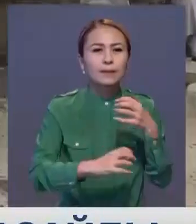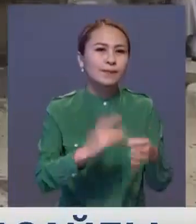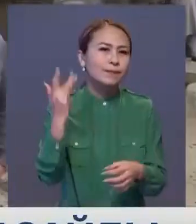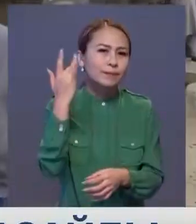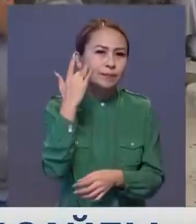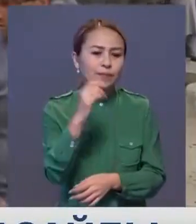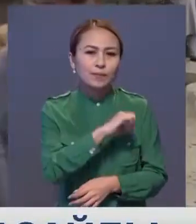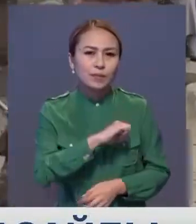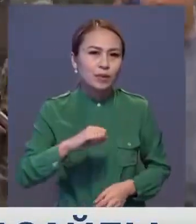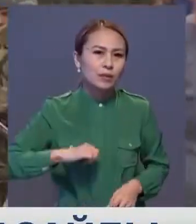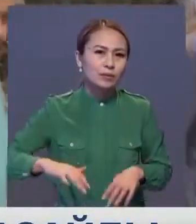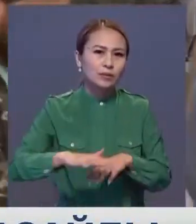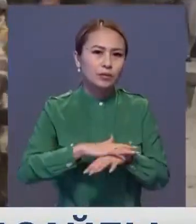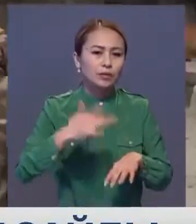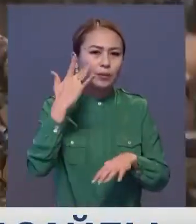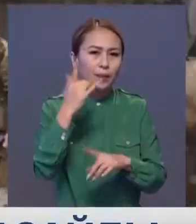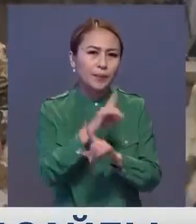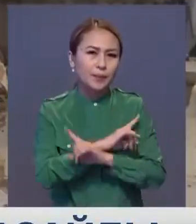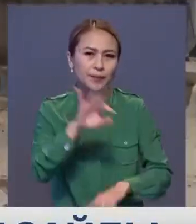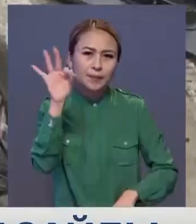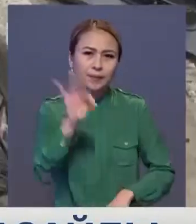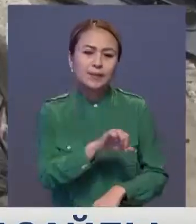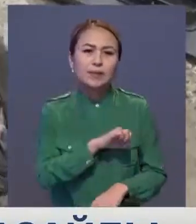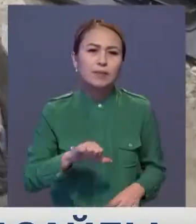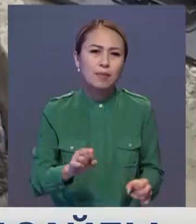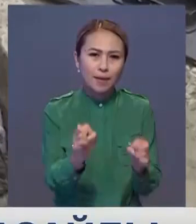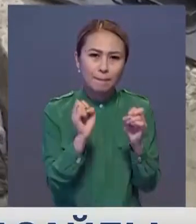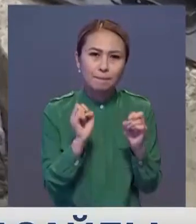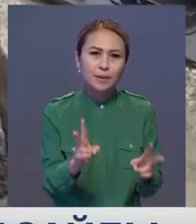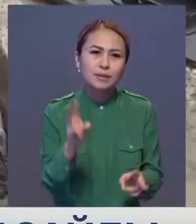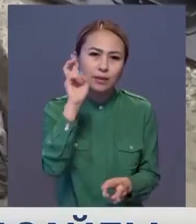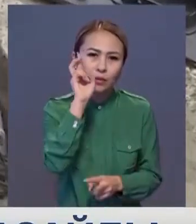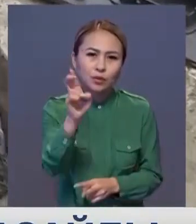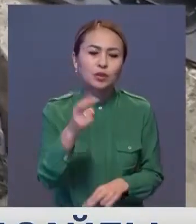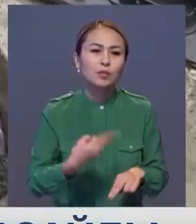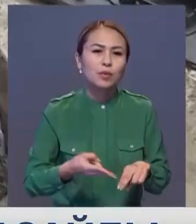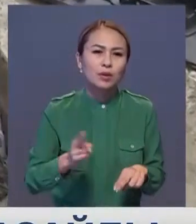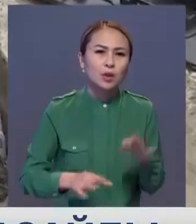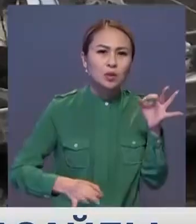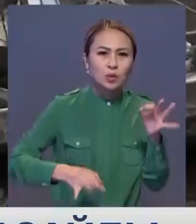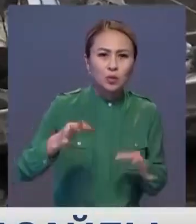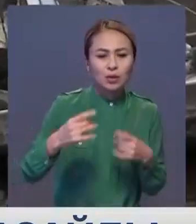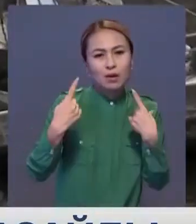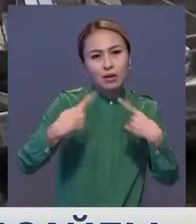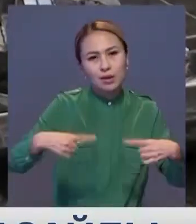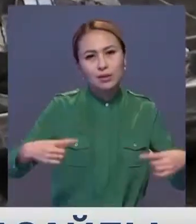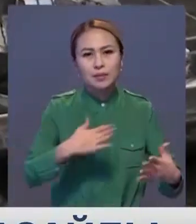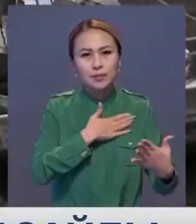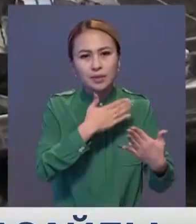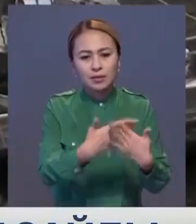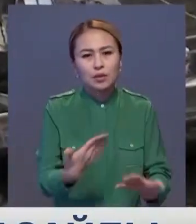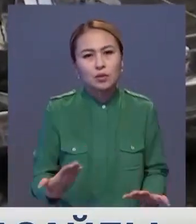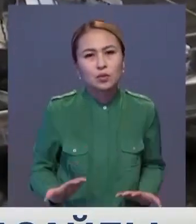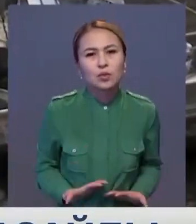қатардағы халық мезгілсіз қазаға ұшырайтын ең қауіпті ел санатынан түспей тұр. Көбіне сот, медиа және азаматтық белсенді